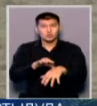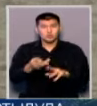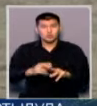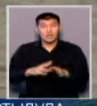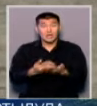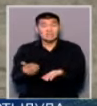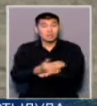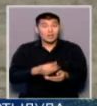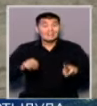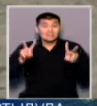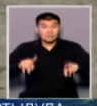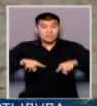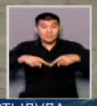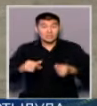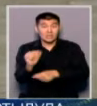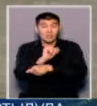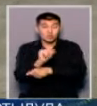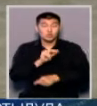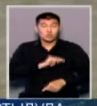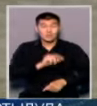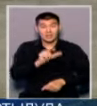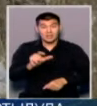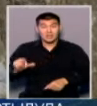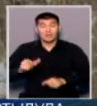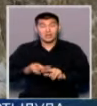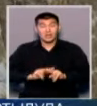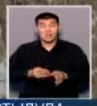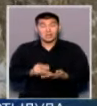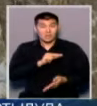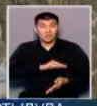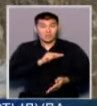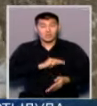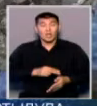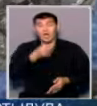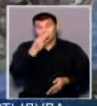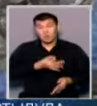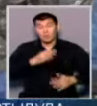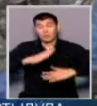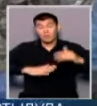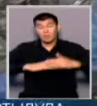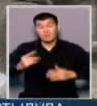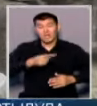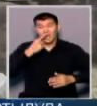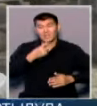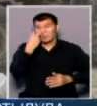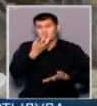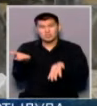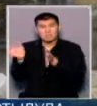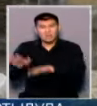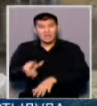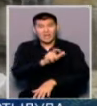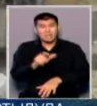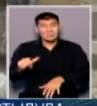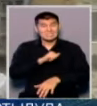Оларды жинауға арнайы техникалар мен жұмысшылар жұмылдырылған. Жауапты мамандардың айтуынша, бұл қоқыстарды тастаушы тұрғындар. Сол